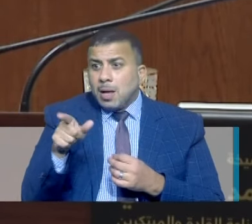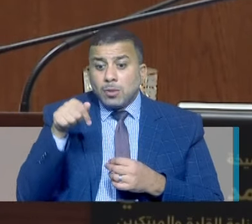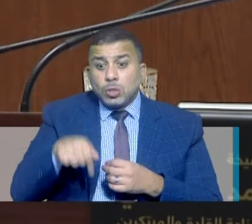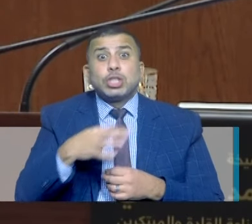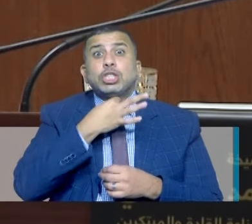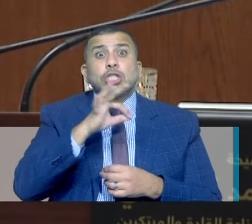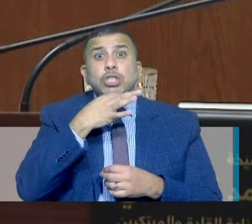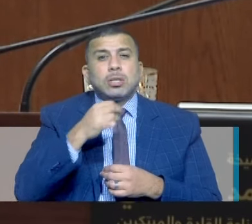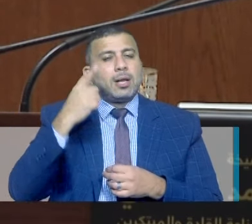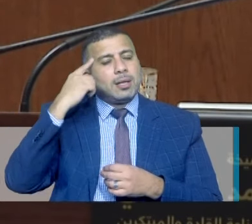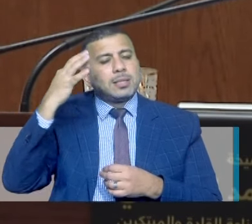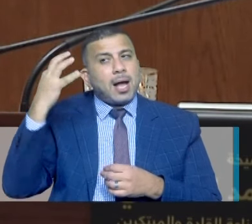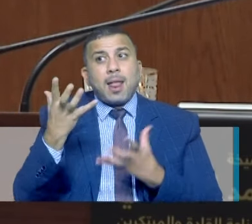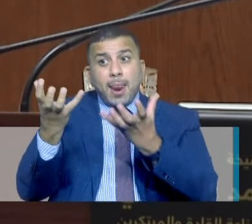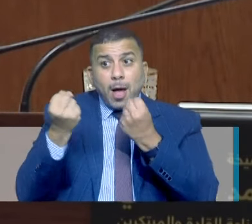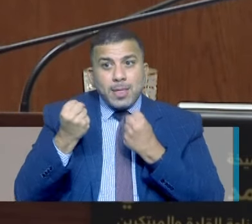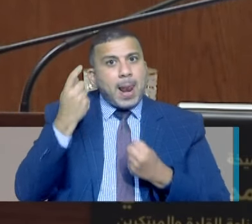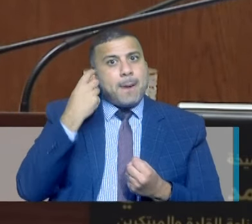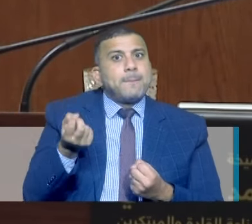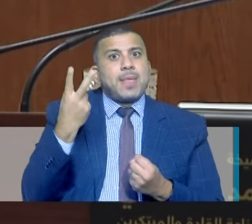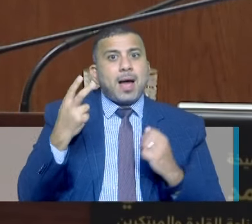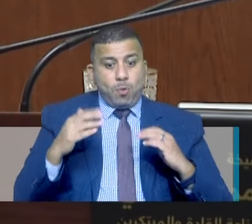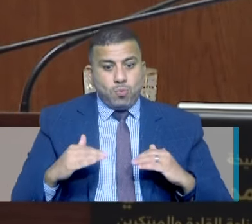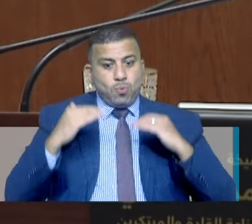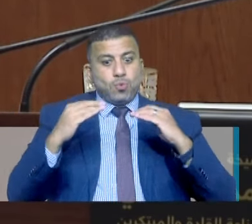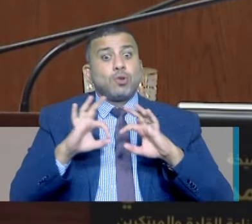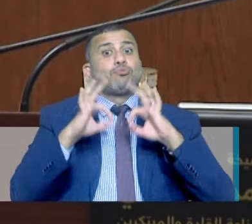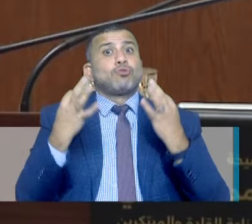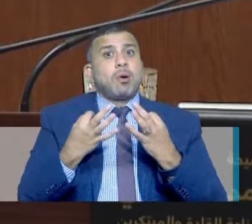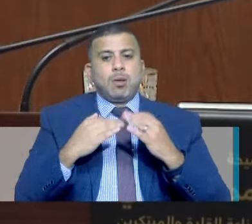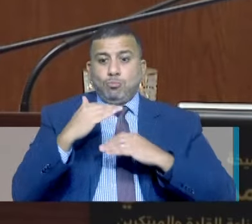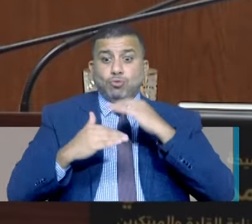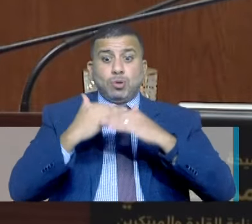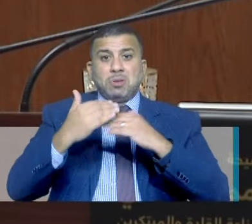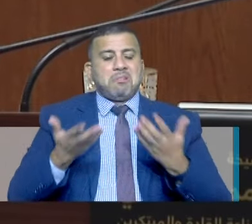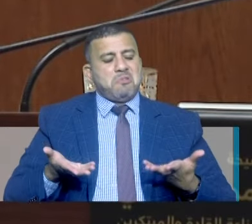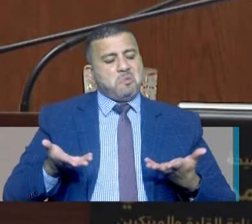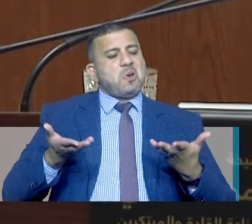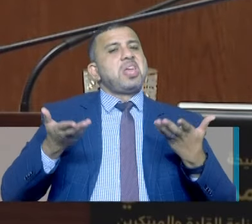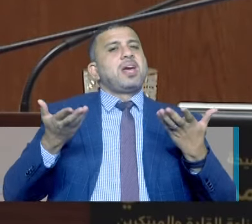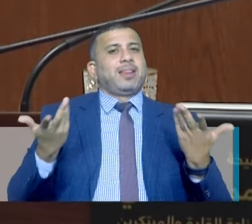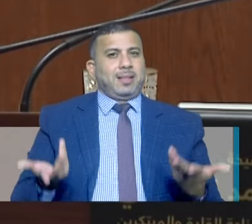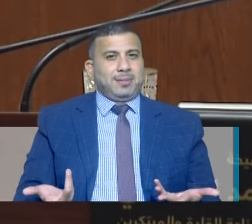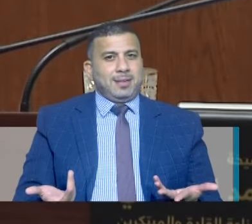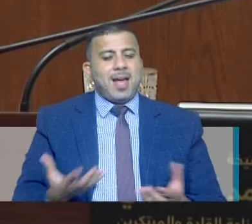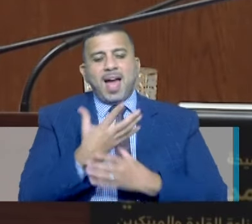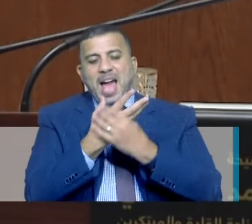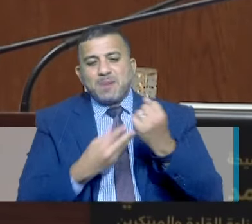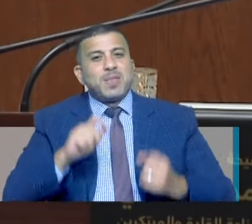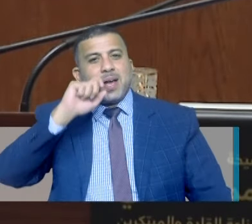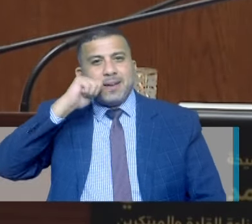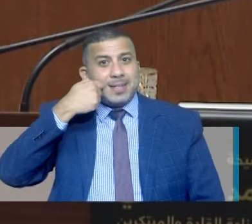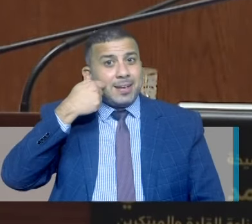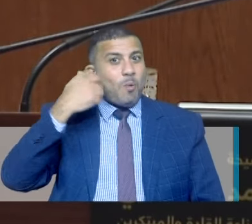العصر لنستلهب منه الإبداع والنهوض بالمجتمع إلى مستويات أكثر رقياً. أبنائي